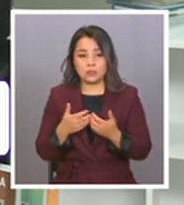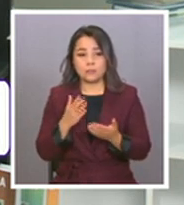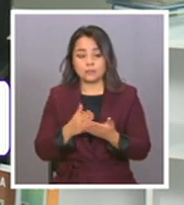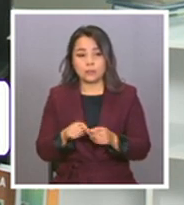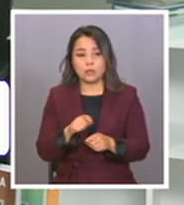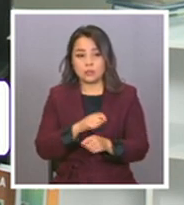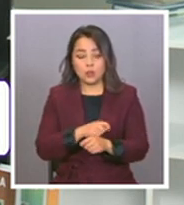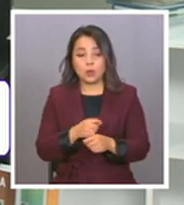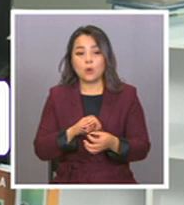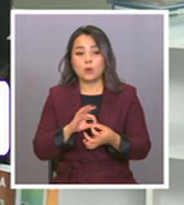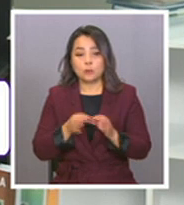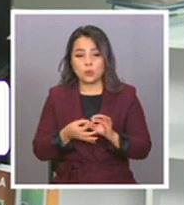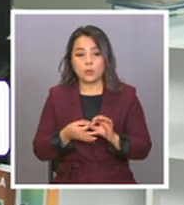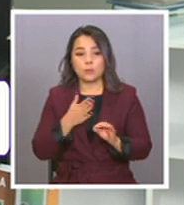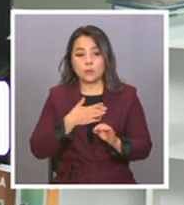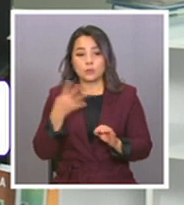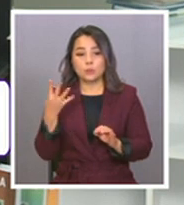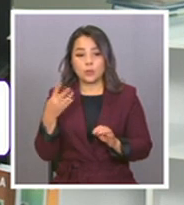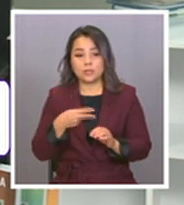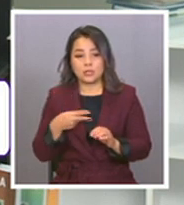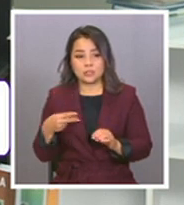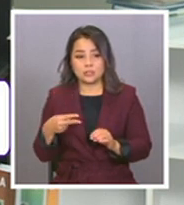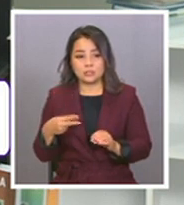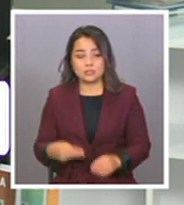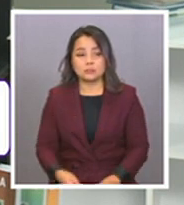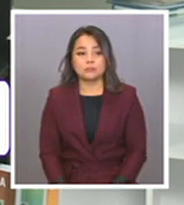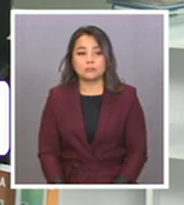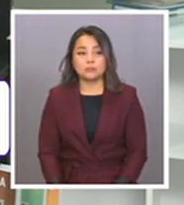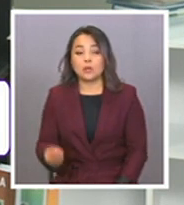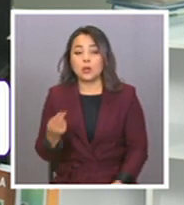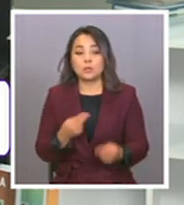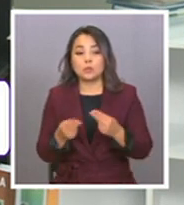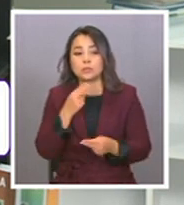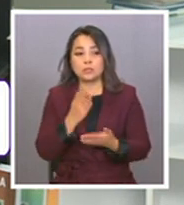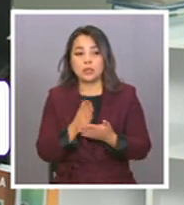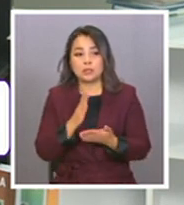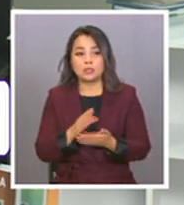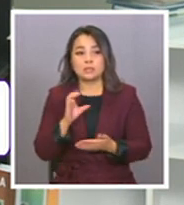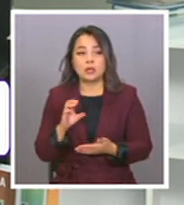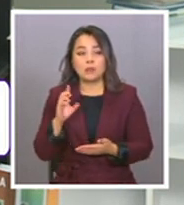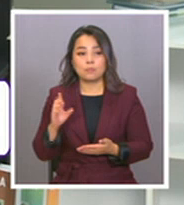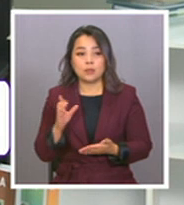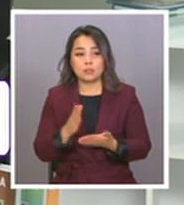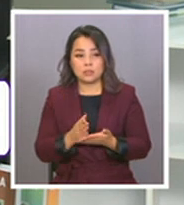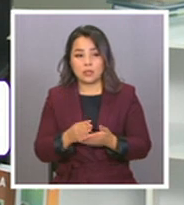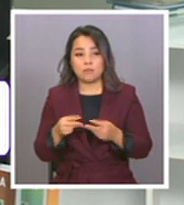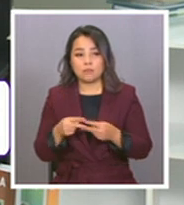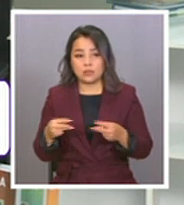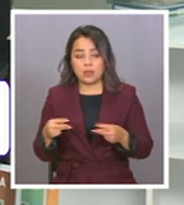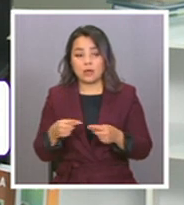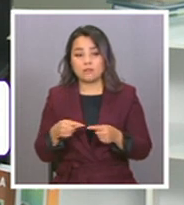векторының ұзындығы ол 4-ке тең. Суреттен қараймыз ЦБ векторын. Келесі